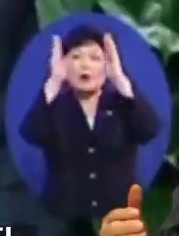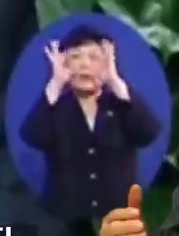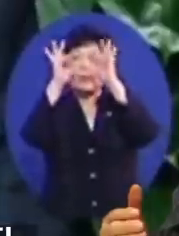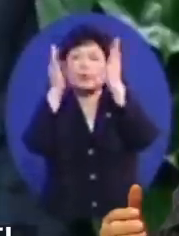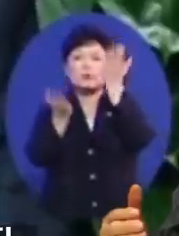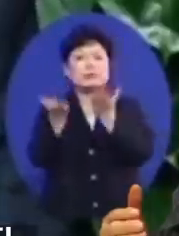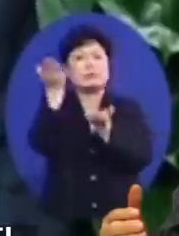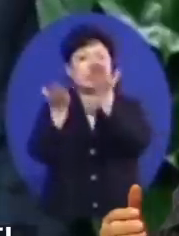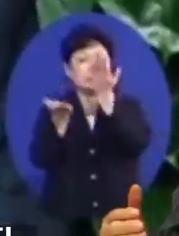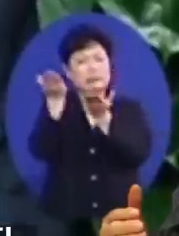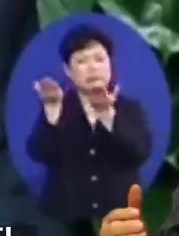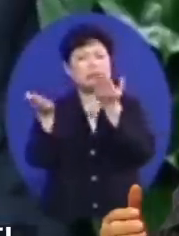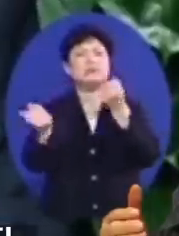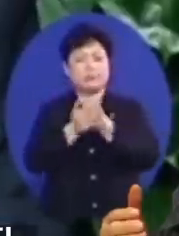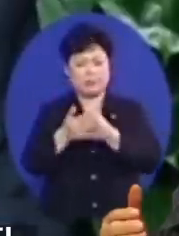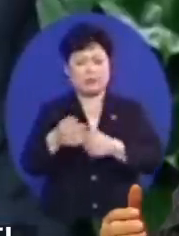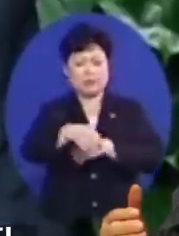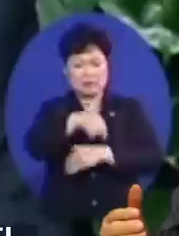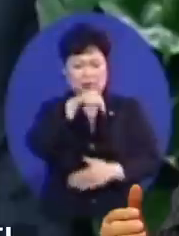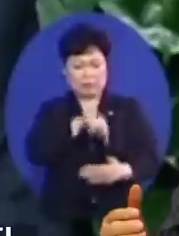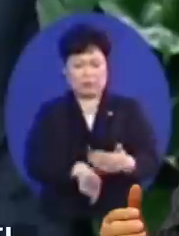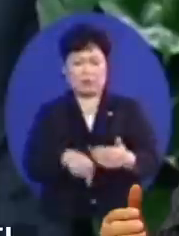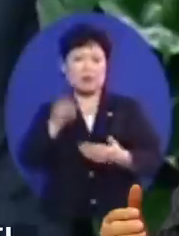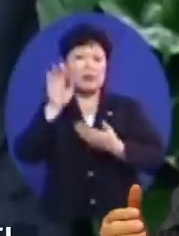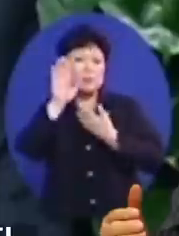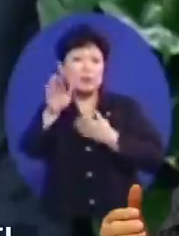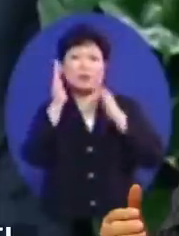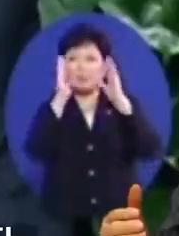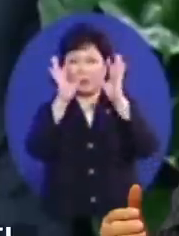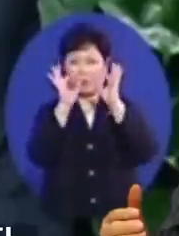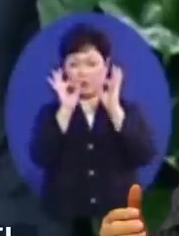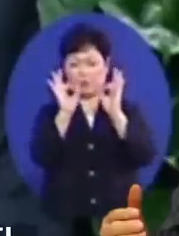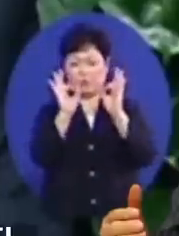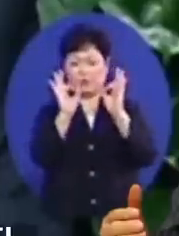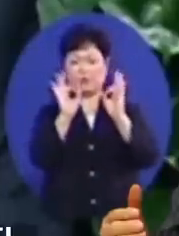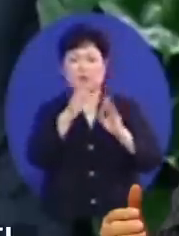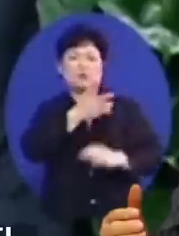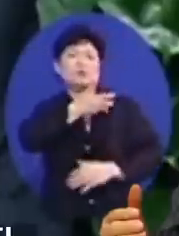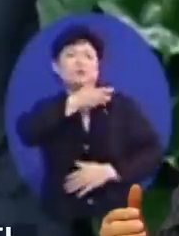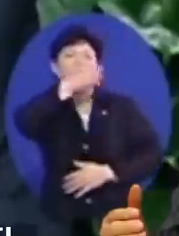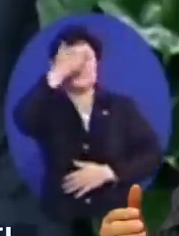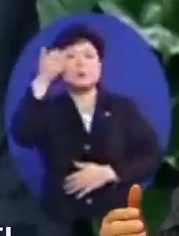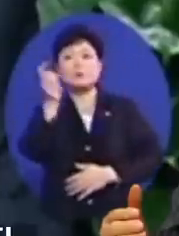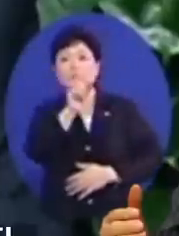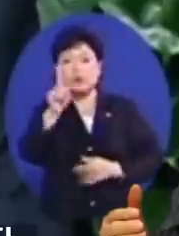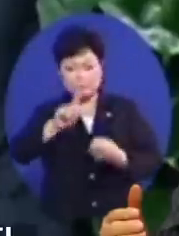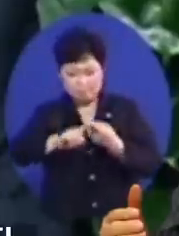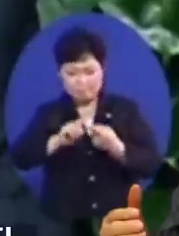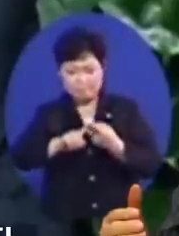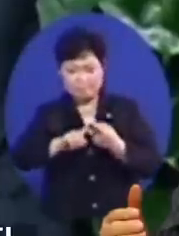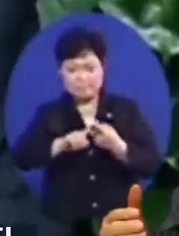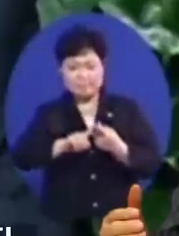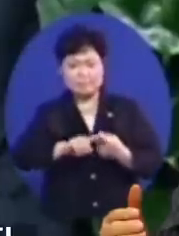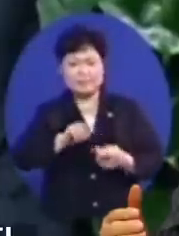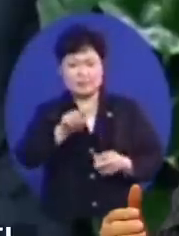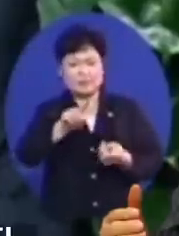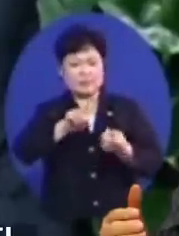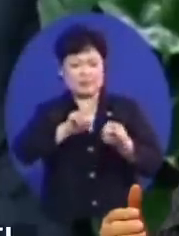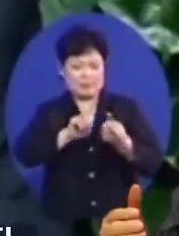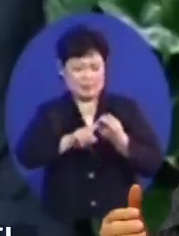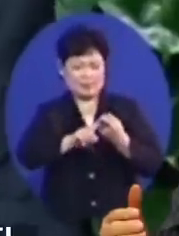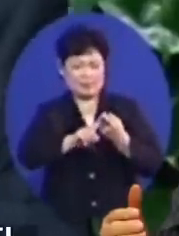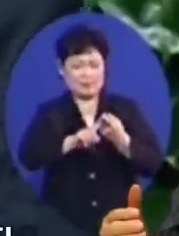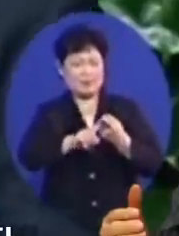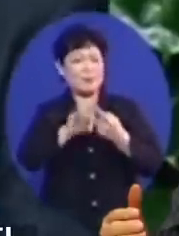가슴 속에서 미래를 바라보고 있는 그 바라봄, 그 꿈이 무엇인지 그것을 따라서 여러분